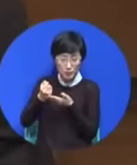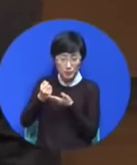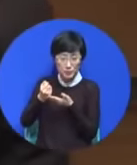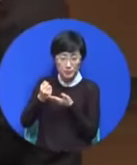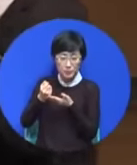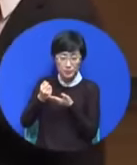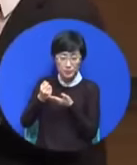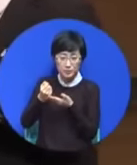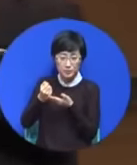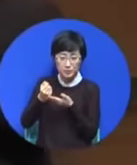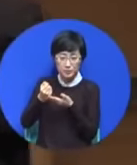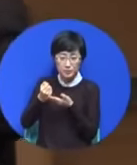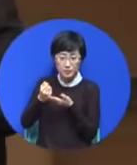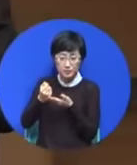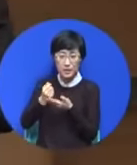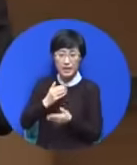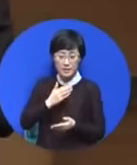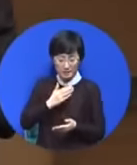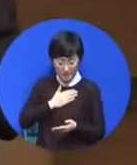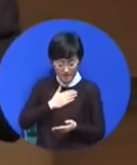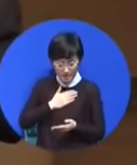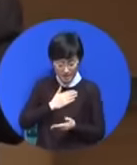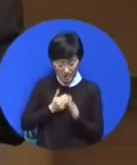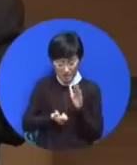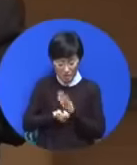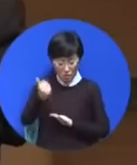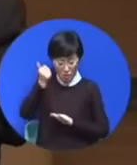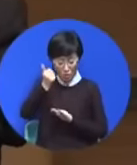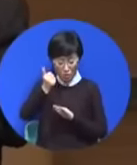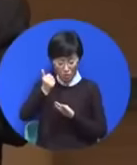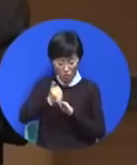가지고 성공자의 정신을 먼저